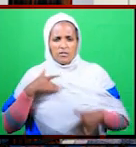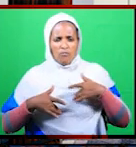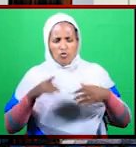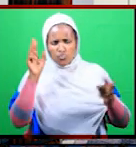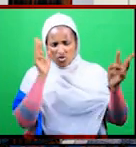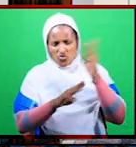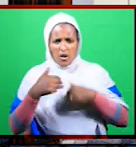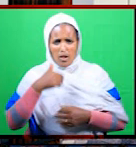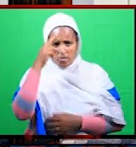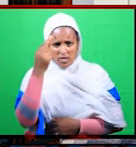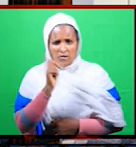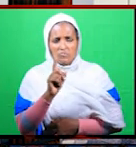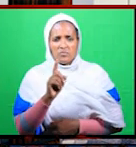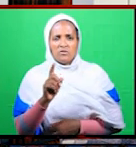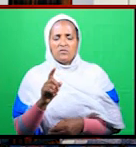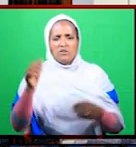ስሜቱ ሲያስቸግረው